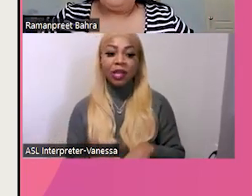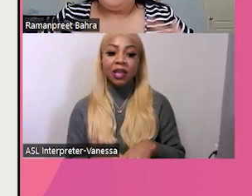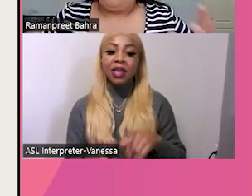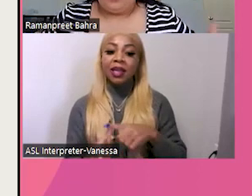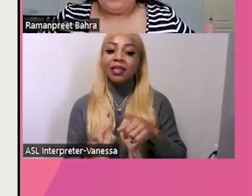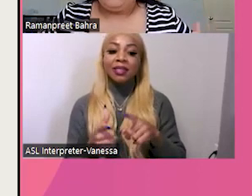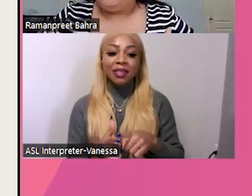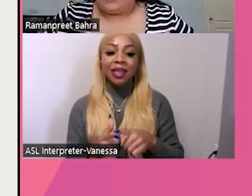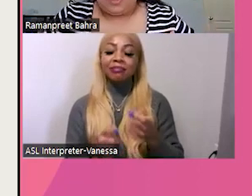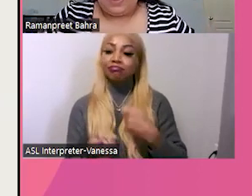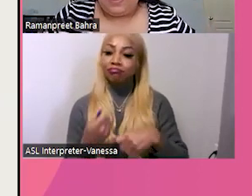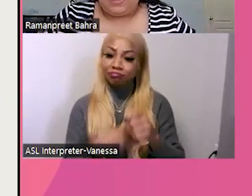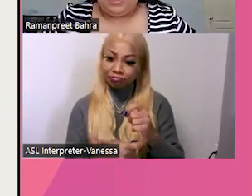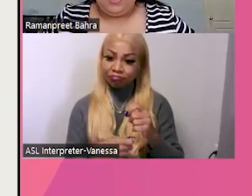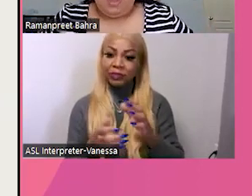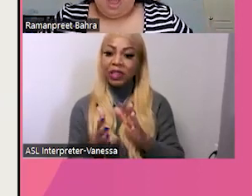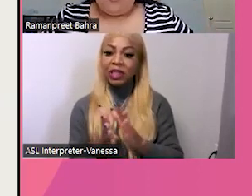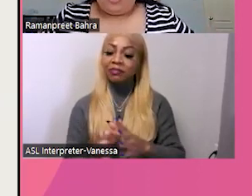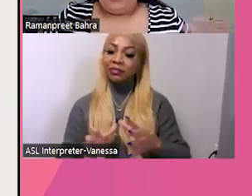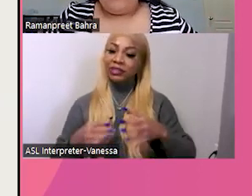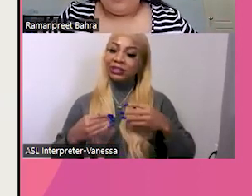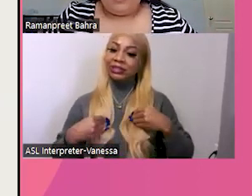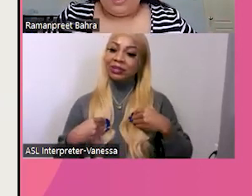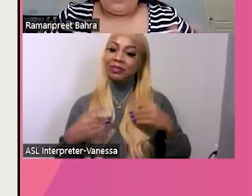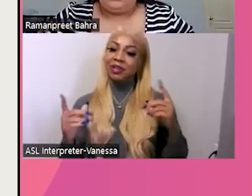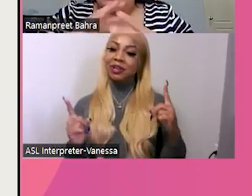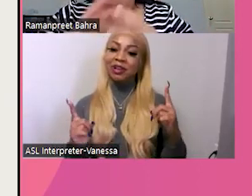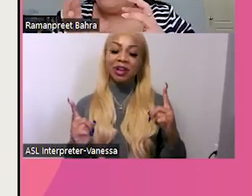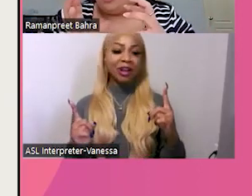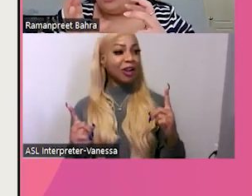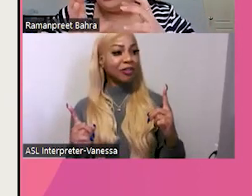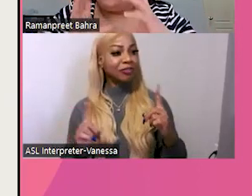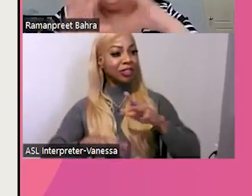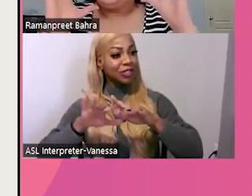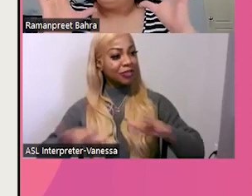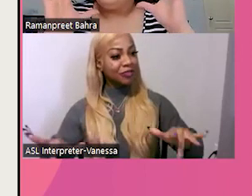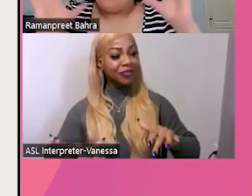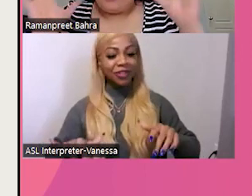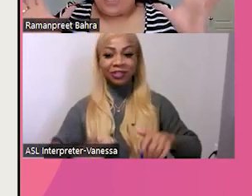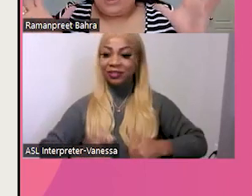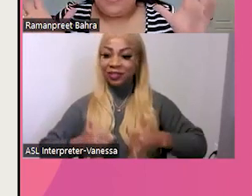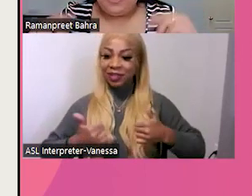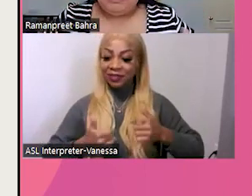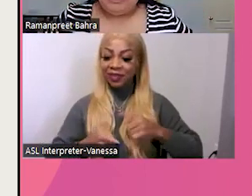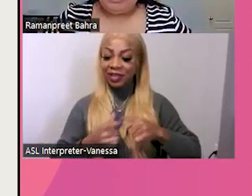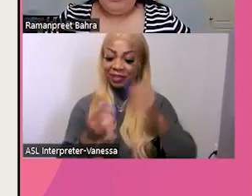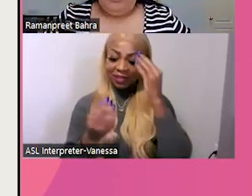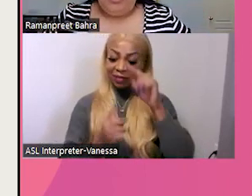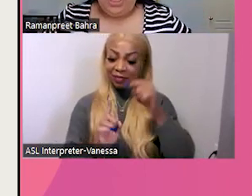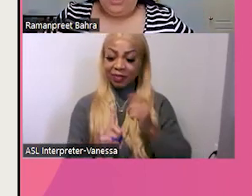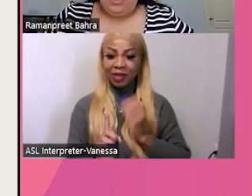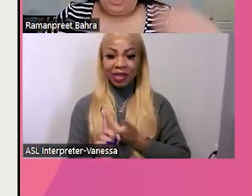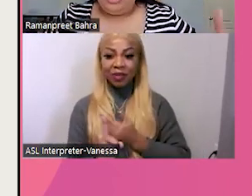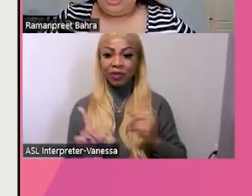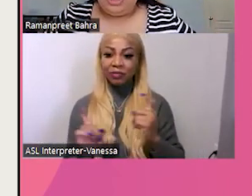en surpoids. Et on choisit plutôt d'accepter la complexité de notre vie et d'en voir la